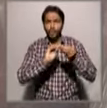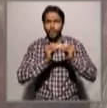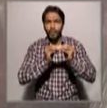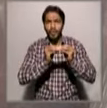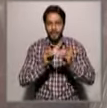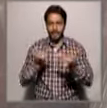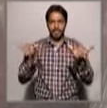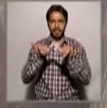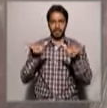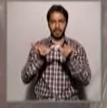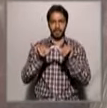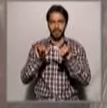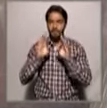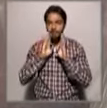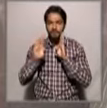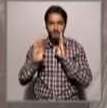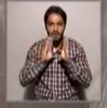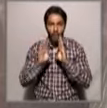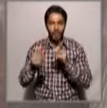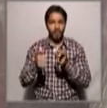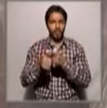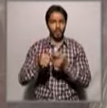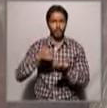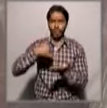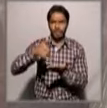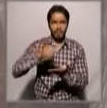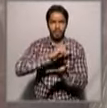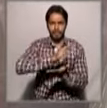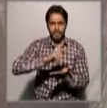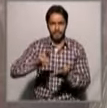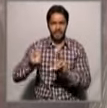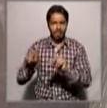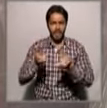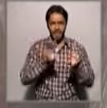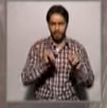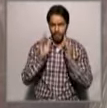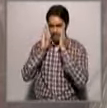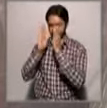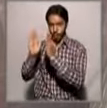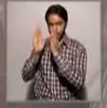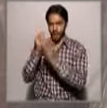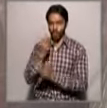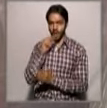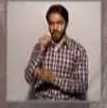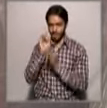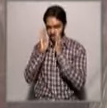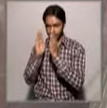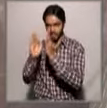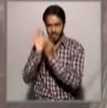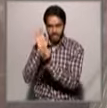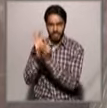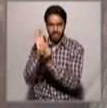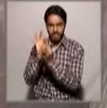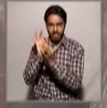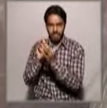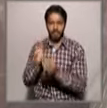الخلوة، وهم لا يجوز شرعا، لا ينبغي أن تدخل البيوت هكذا، وإنما هذه